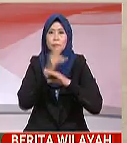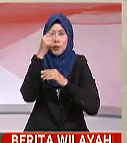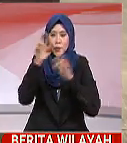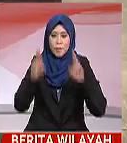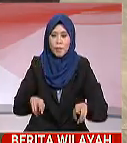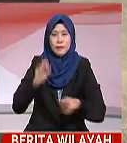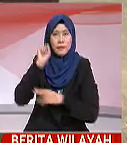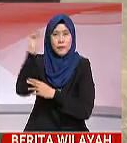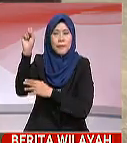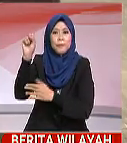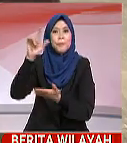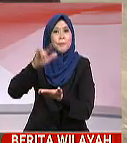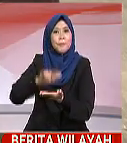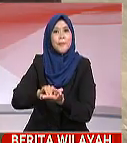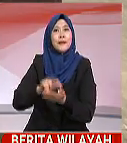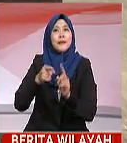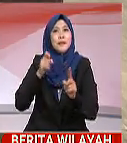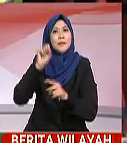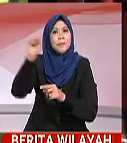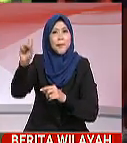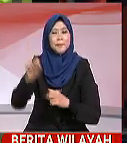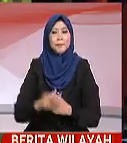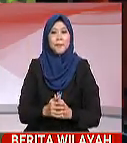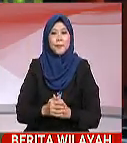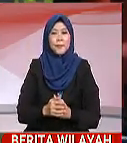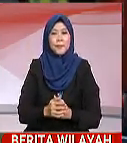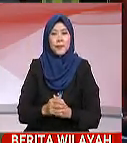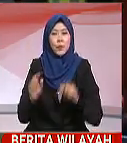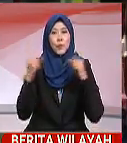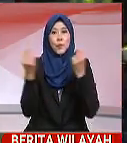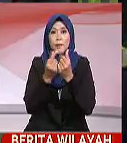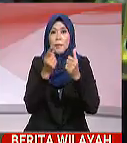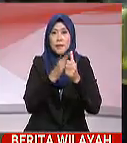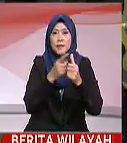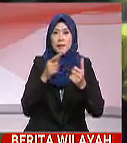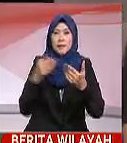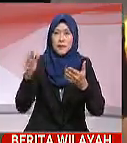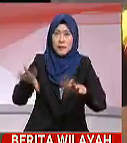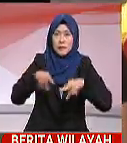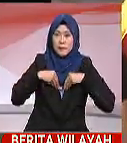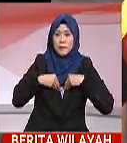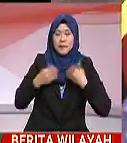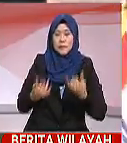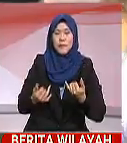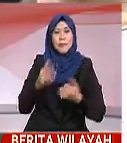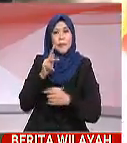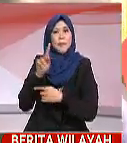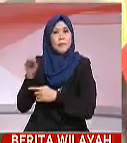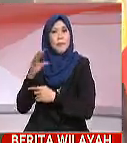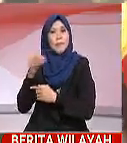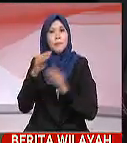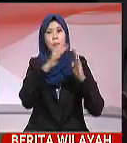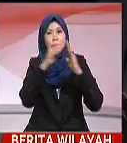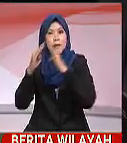di Terminal 2 Lapangan Terbang, Kota Kinabalu. Ketibaan kumpulan pertama vaksin ini turut disambut Menteri Kerajaan Tempatan dan